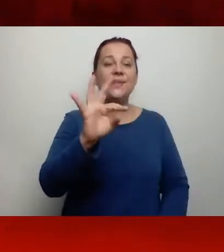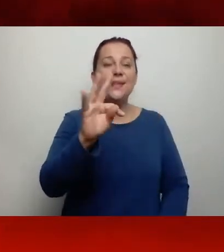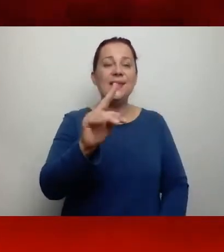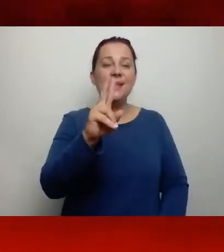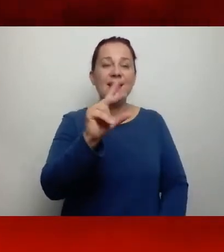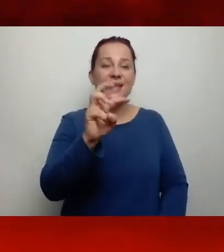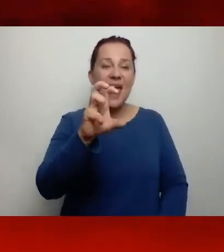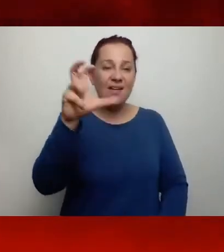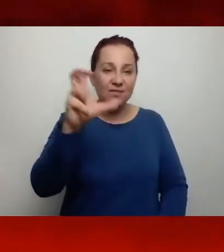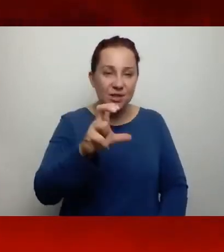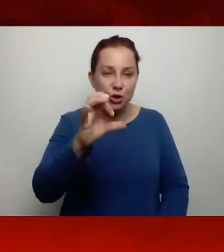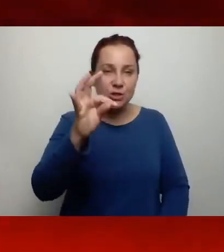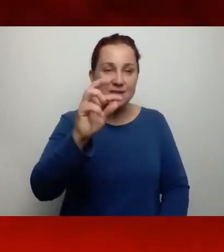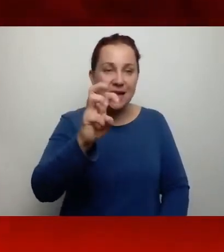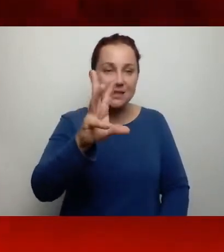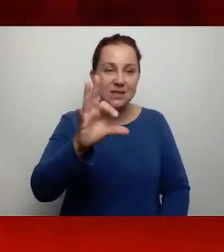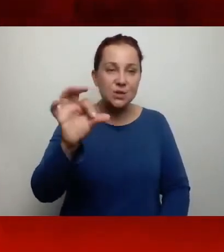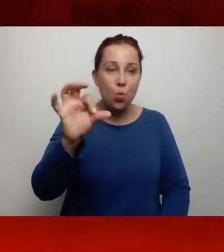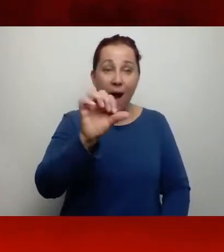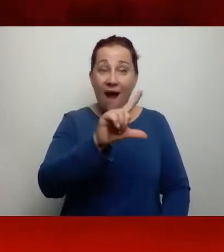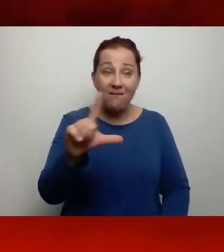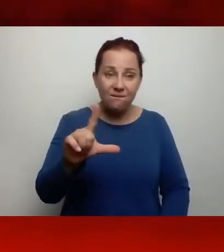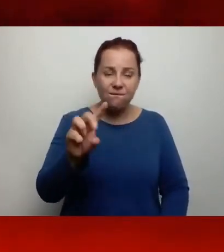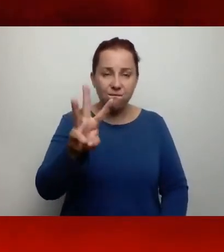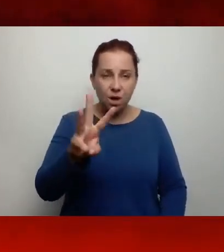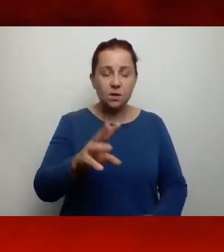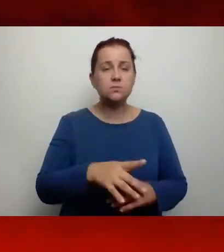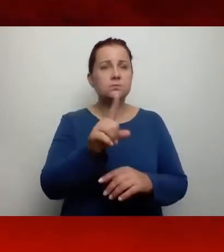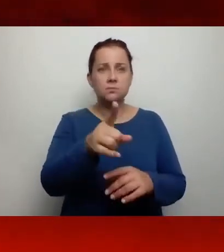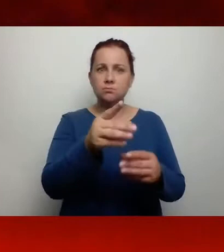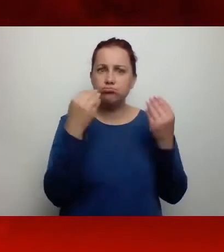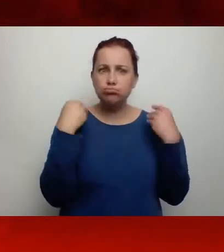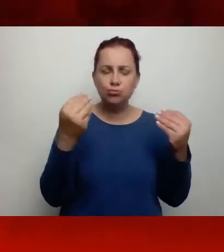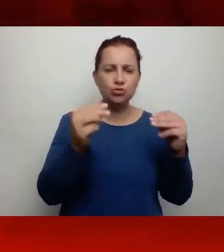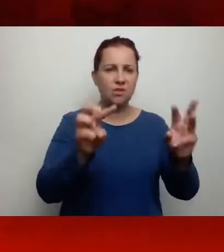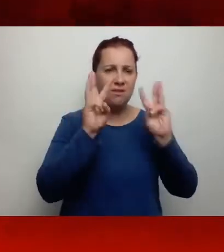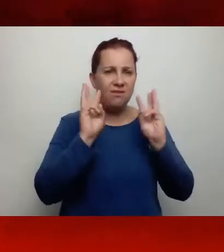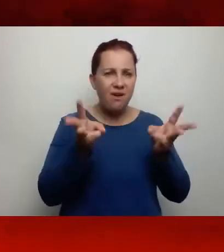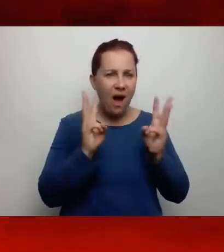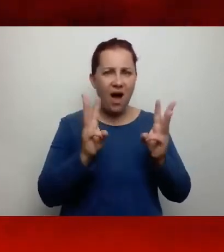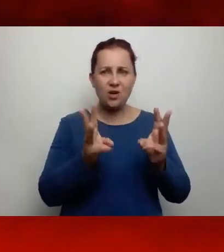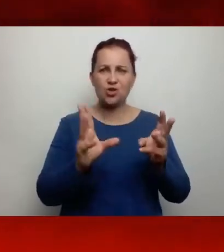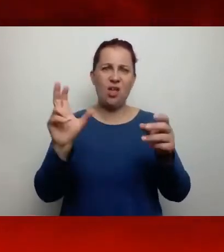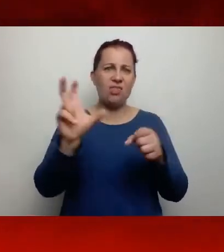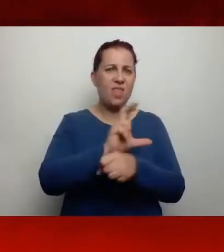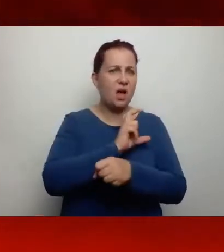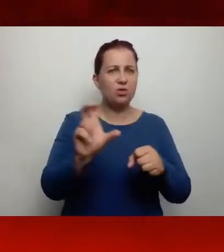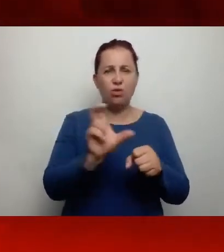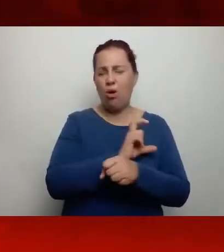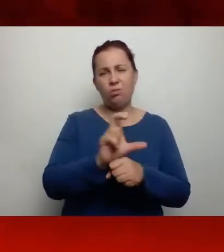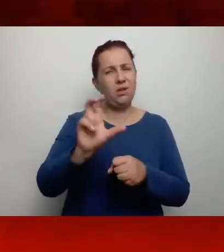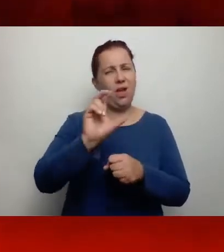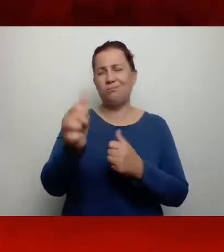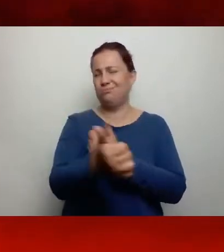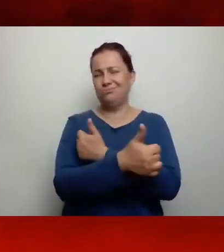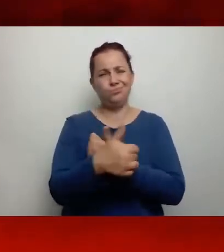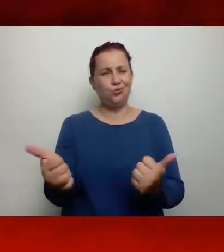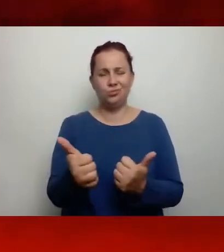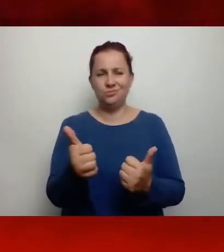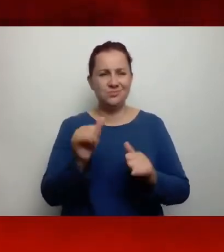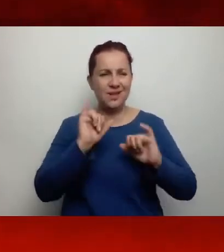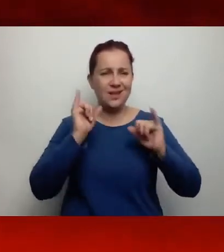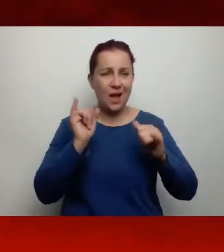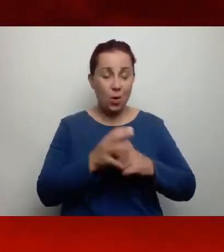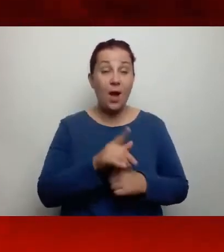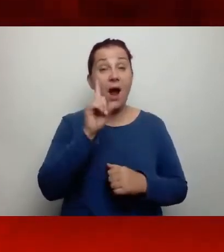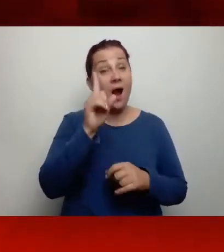jeśli chodzi o technologię, warsztat, posiadał to w jak największym stopniu, ale właściwie w